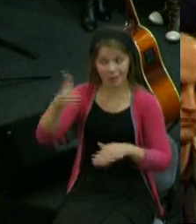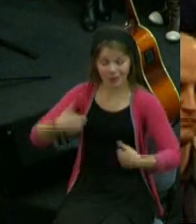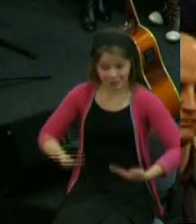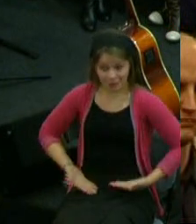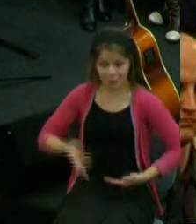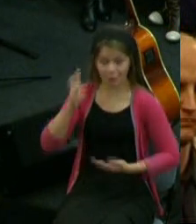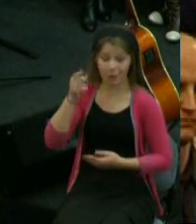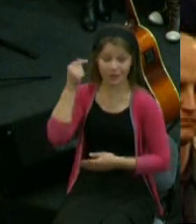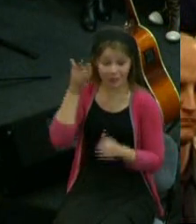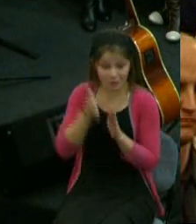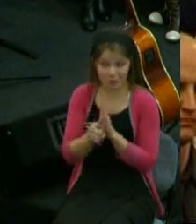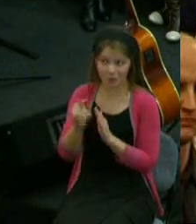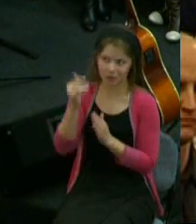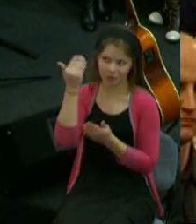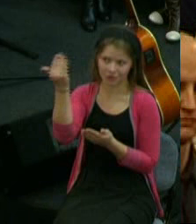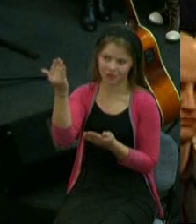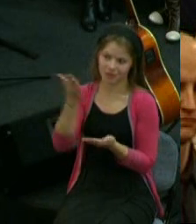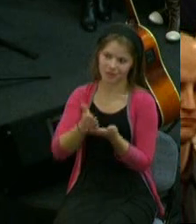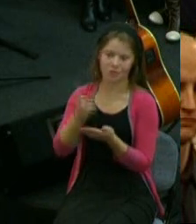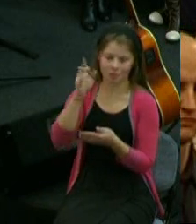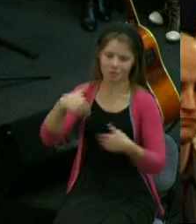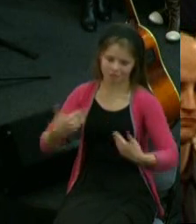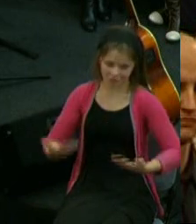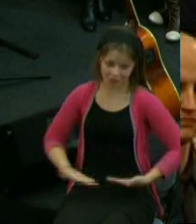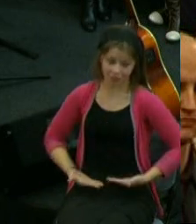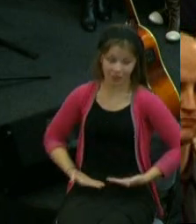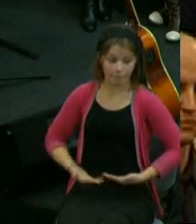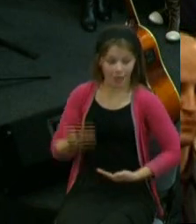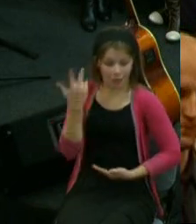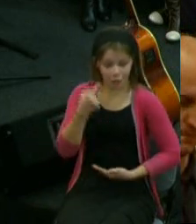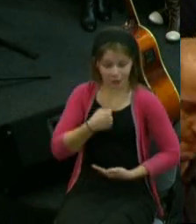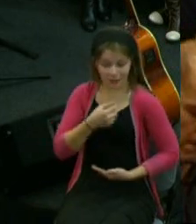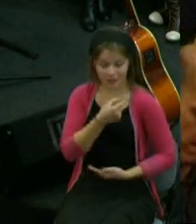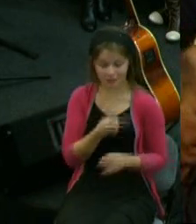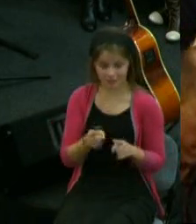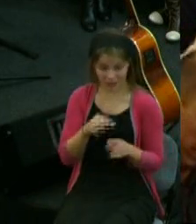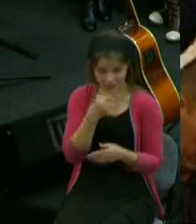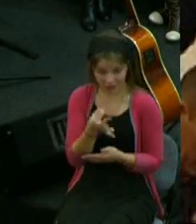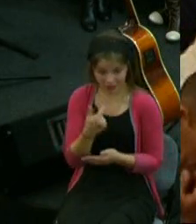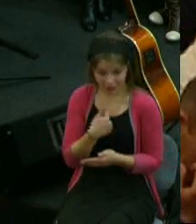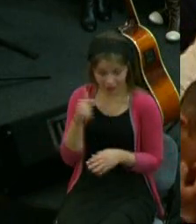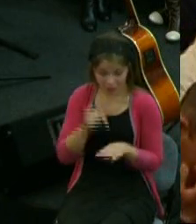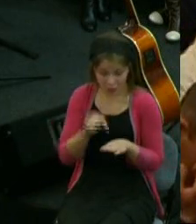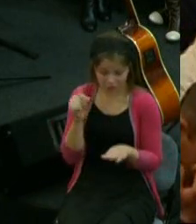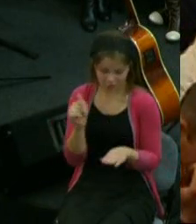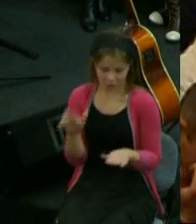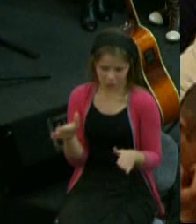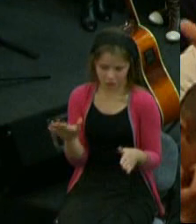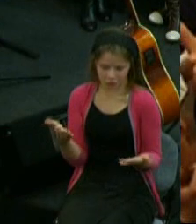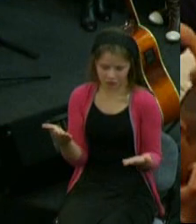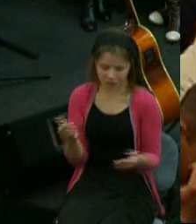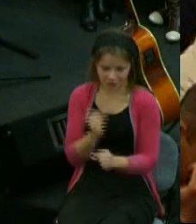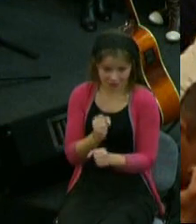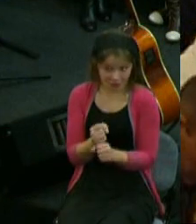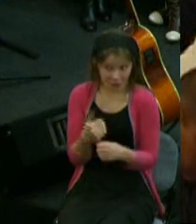Бога, відчути, що ти по правді Бог живий, брати і сестри. Коли таке, як це сказав щиро перед моїм Богом, я відчув, що щось зі